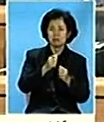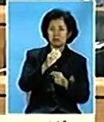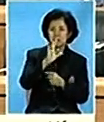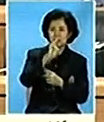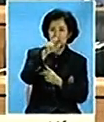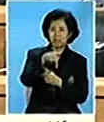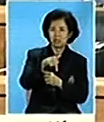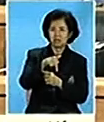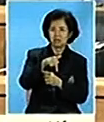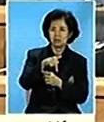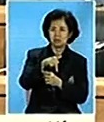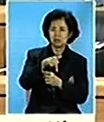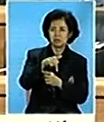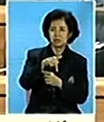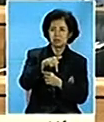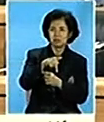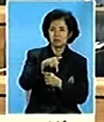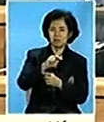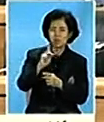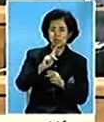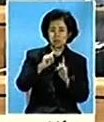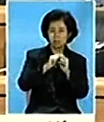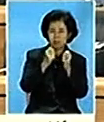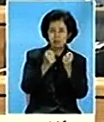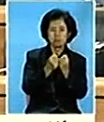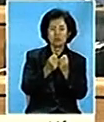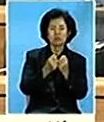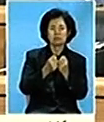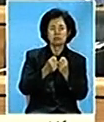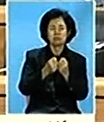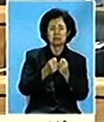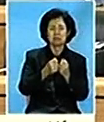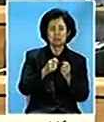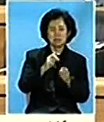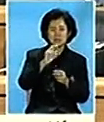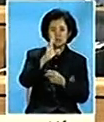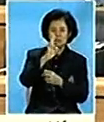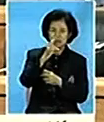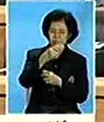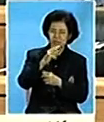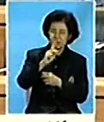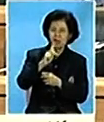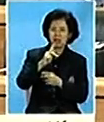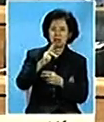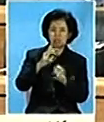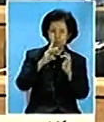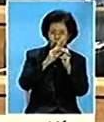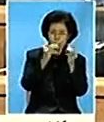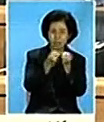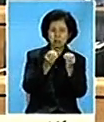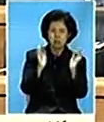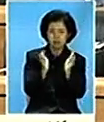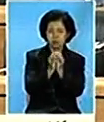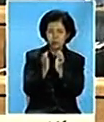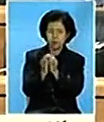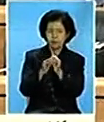7,000กว่าตำบลอีก 70,000 หมู่บ้านมันก็จะลงไปถึง